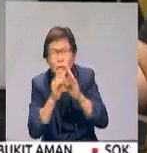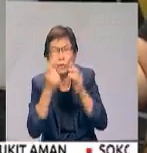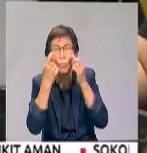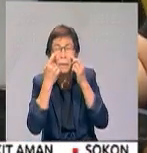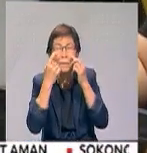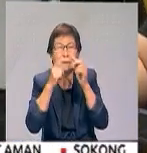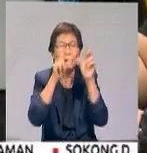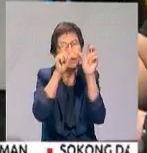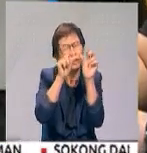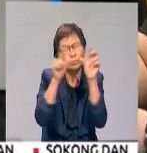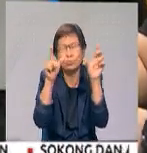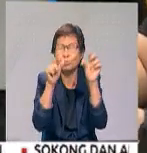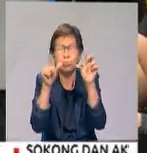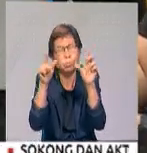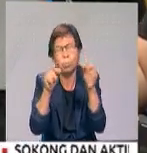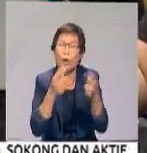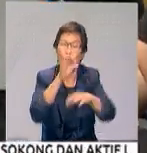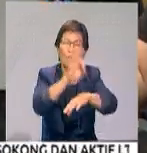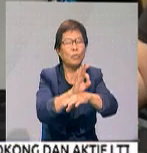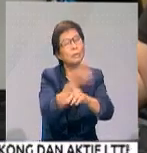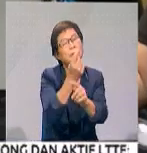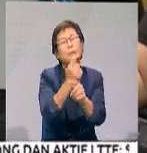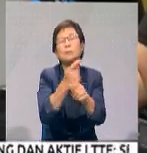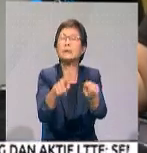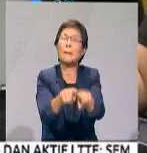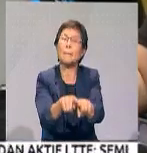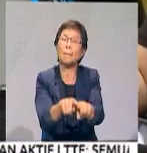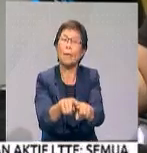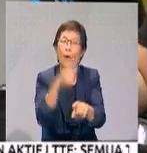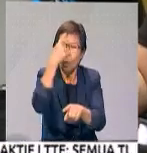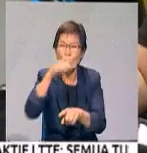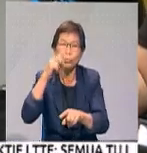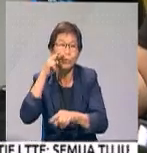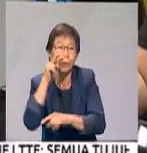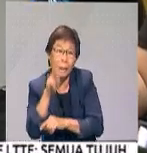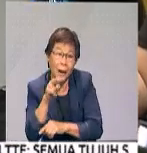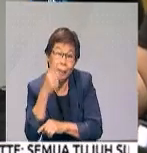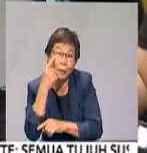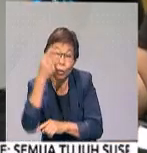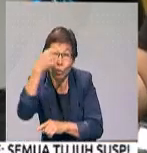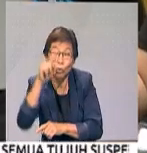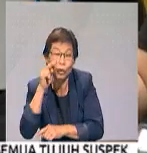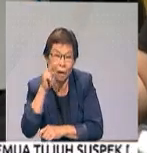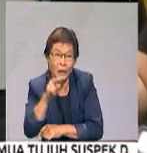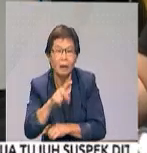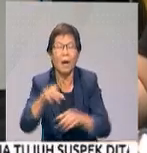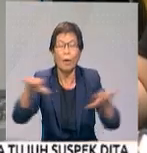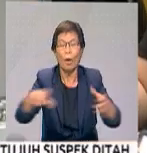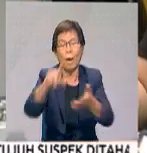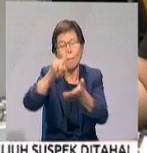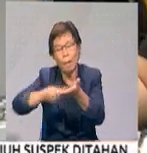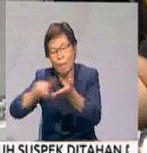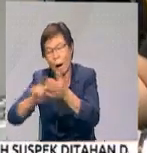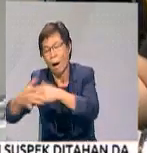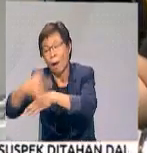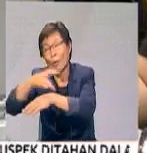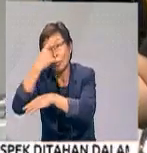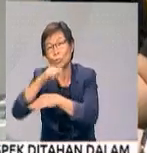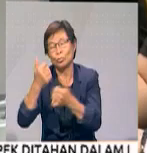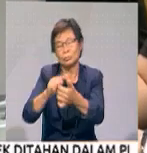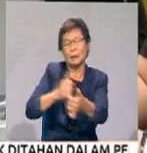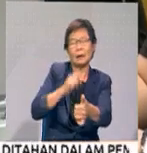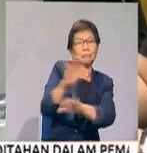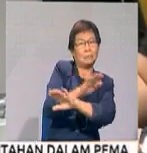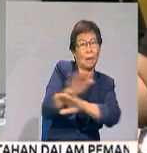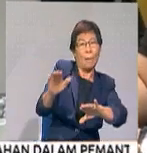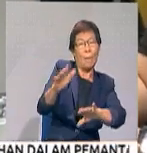yang kita miliki, fungsinya tetap sama iaitu untuk melihat. Lakukan pemeriksaan awal bagi mengelakkan